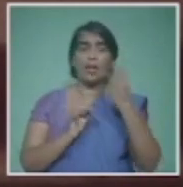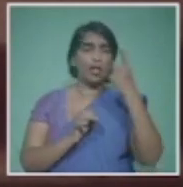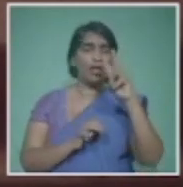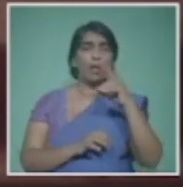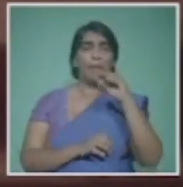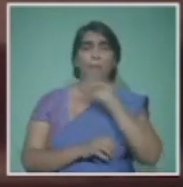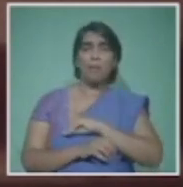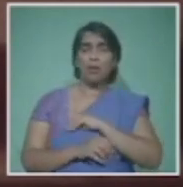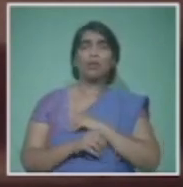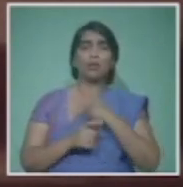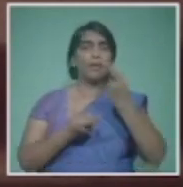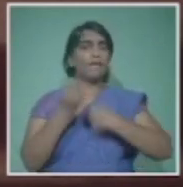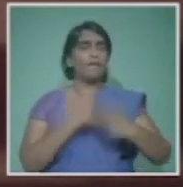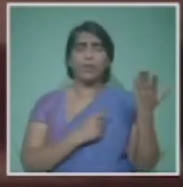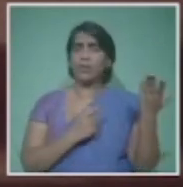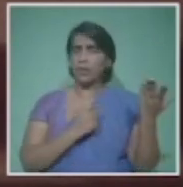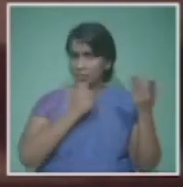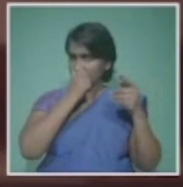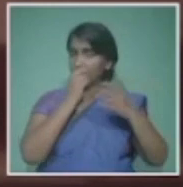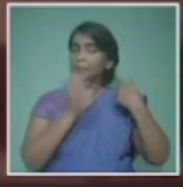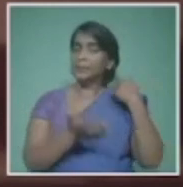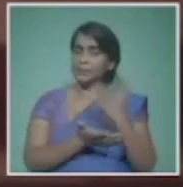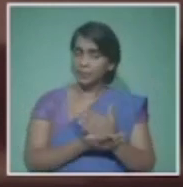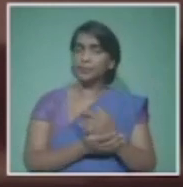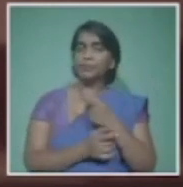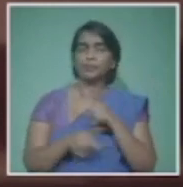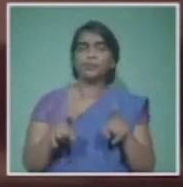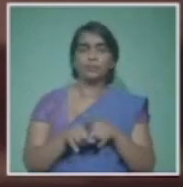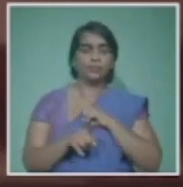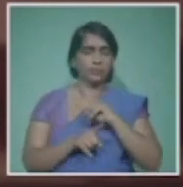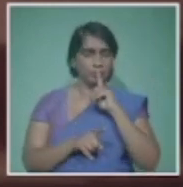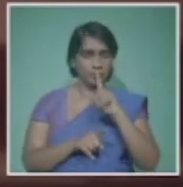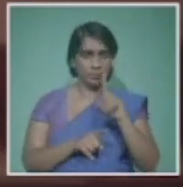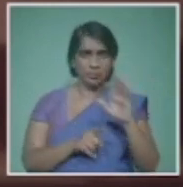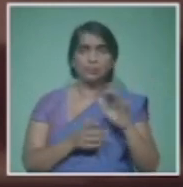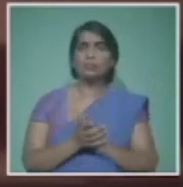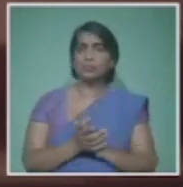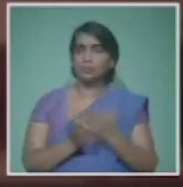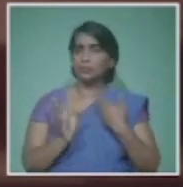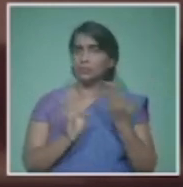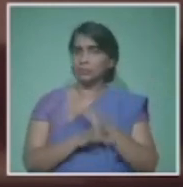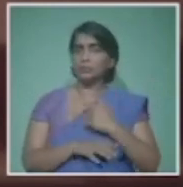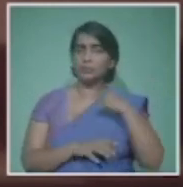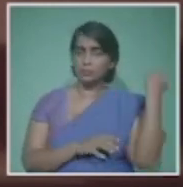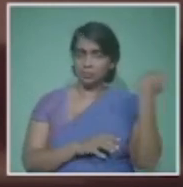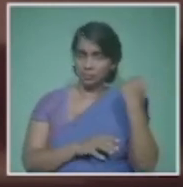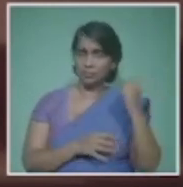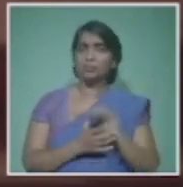ඒවා ප්‍රතිව්‍යුහගත කරන්න යනවා. එතකොට මේවා නවතින්න ඕනේ. ඊළඟට මම කතා කරන්න ඕනේ මම පහුගිය දවස්වල කතා